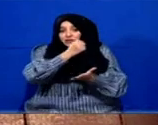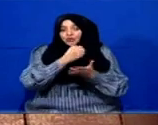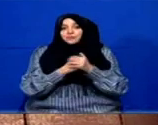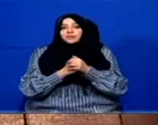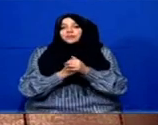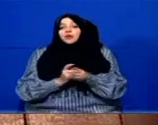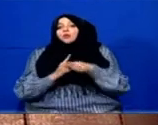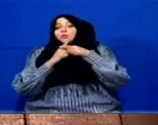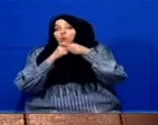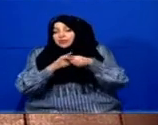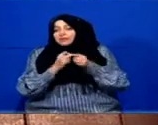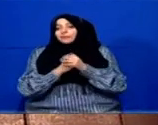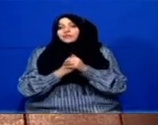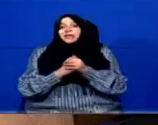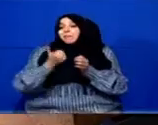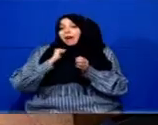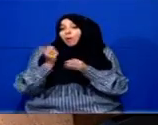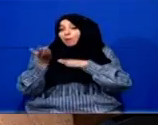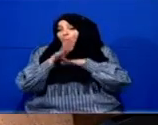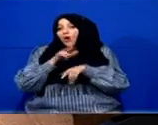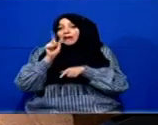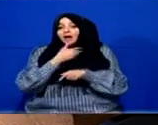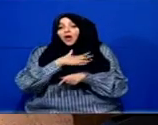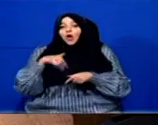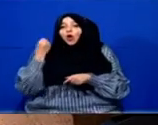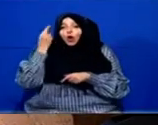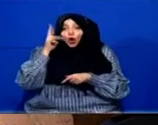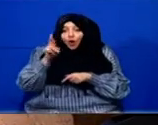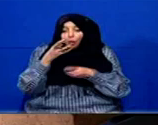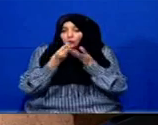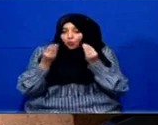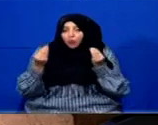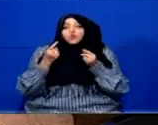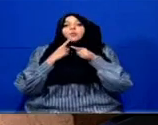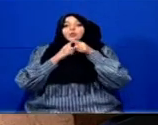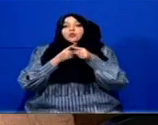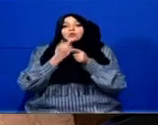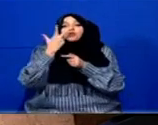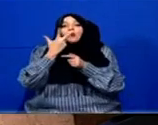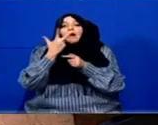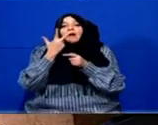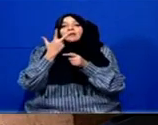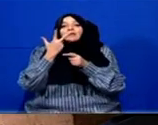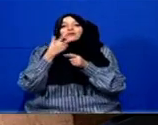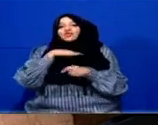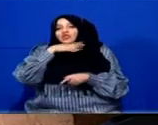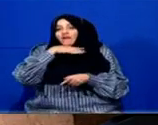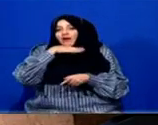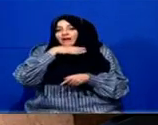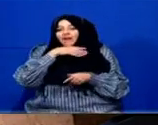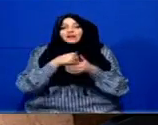ونحن الورثه الزوج اللي هو الوالد السائل وست بنات